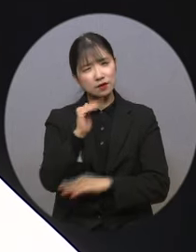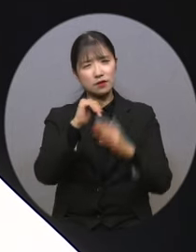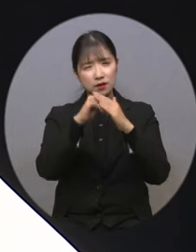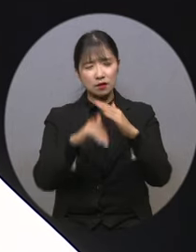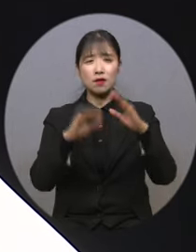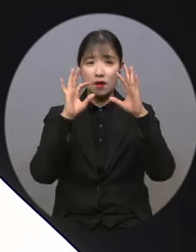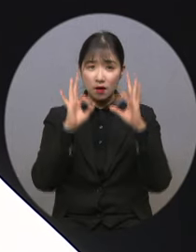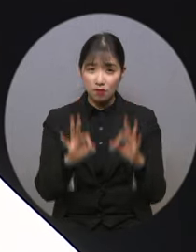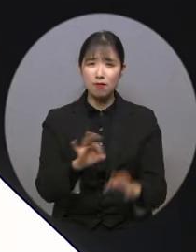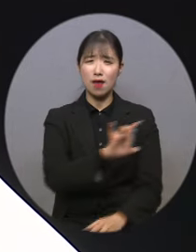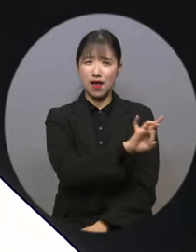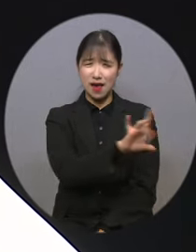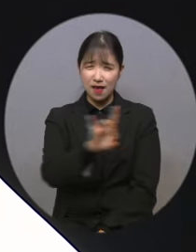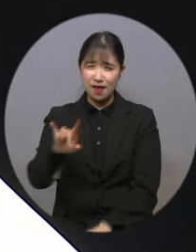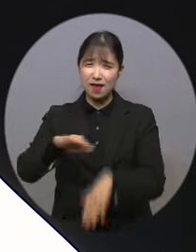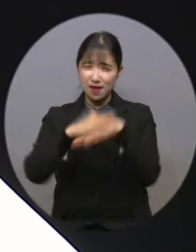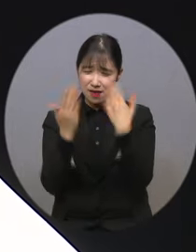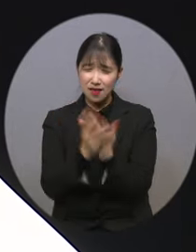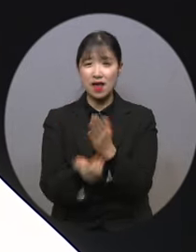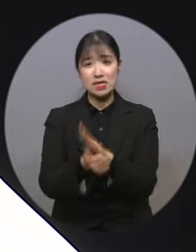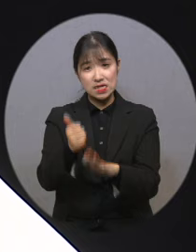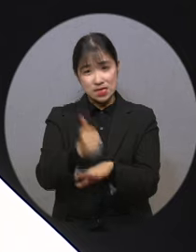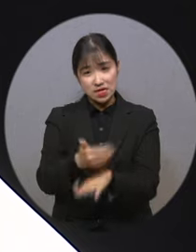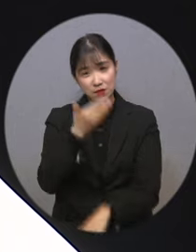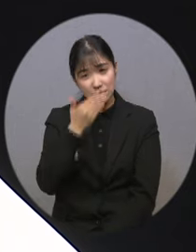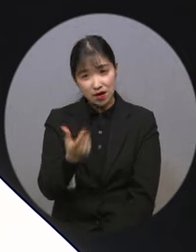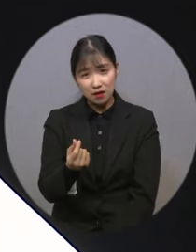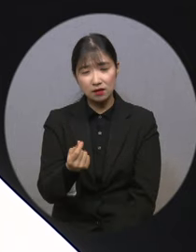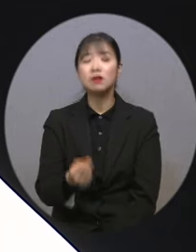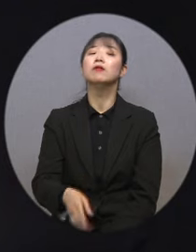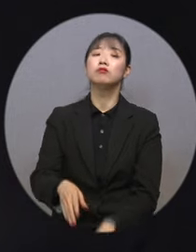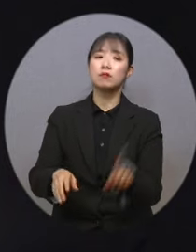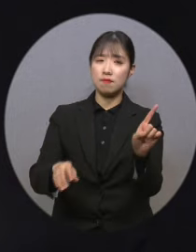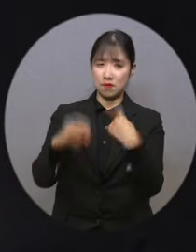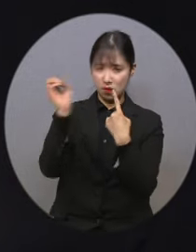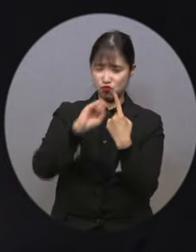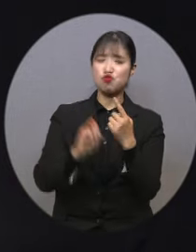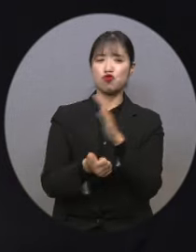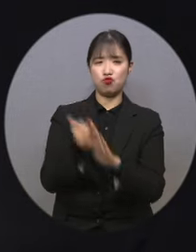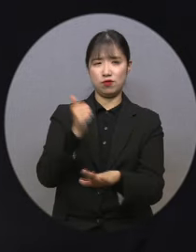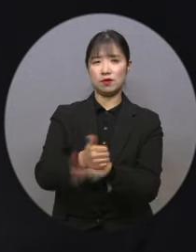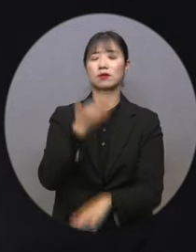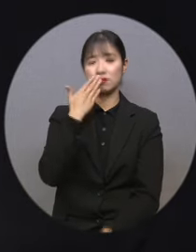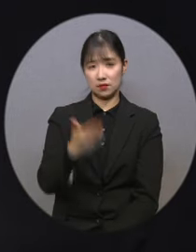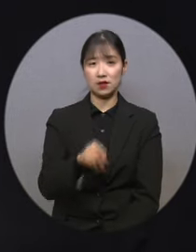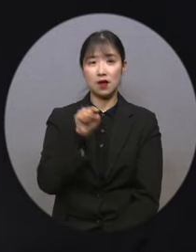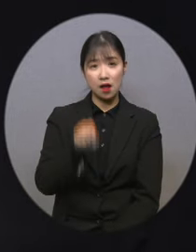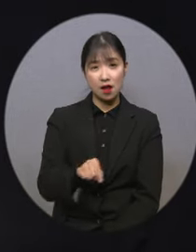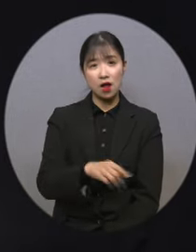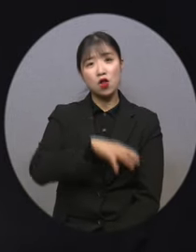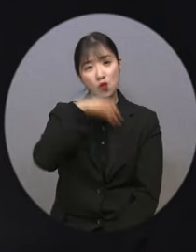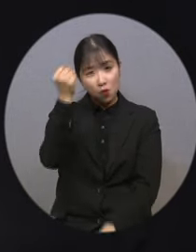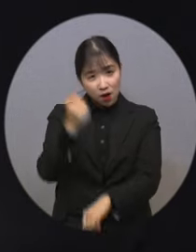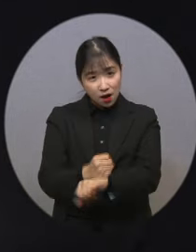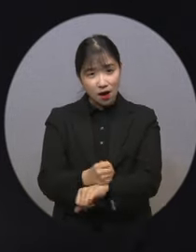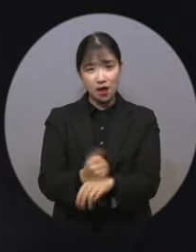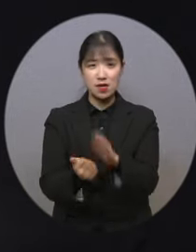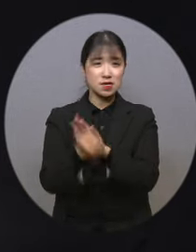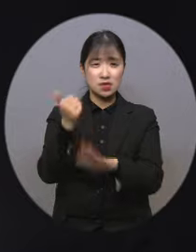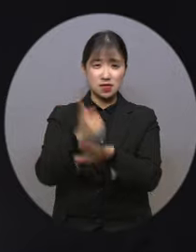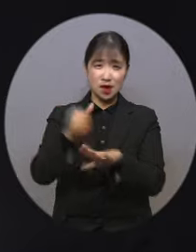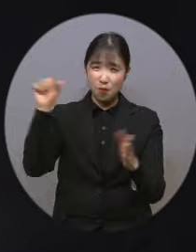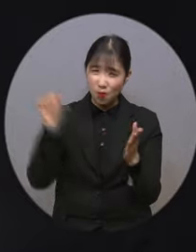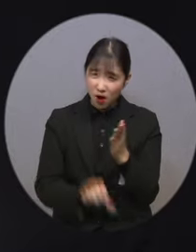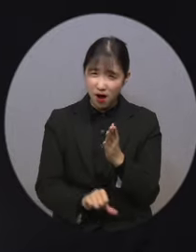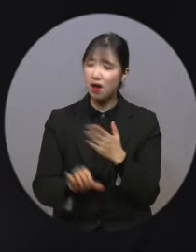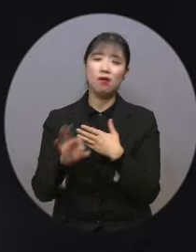하나하나가 다 실현 가능하다 100 부르시는 가능하고 이거를 우리가 통과하고 이걸 실행하지 못한 대한민국